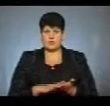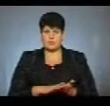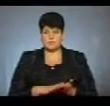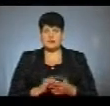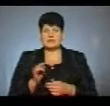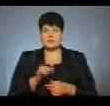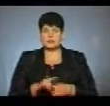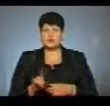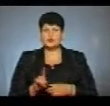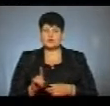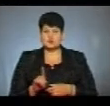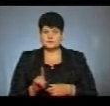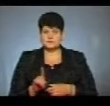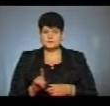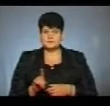Для того, щоб